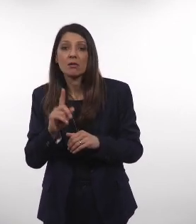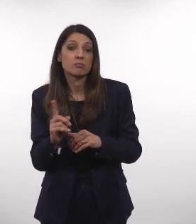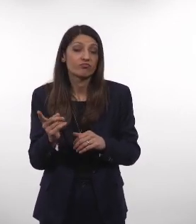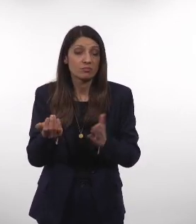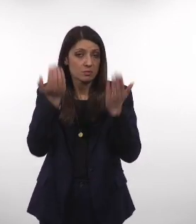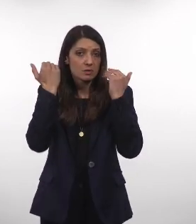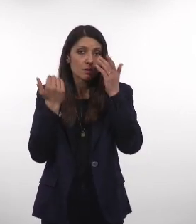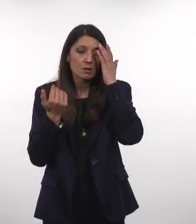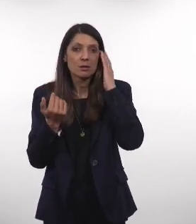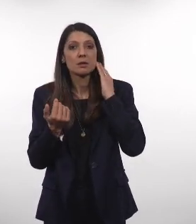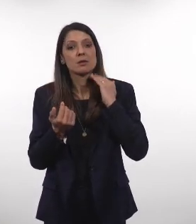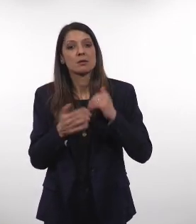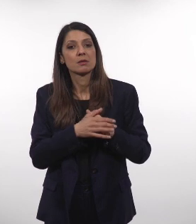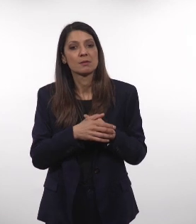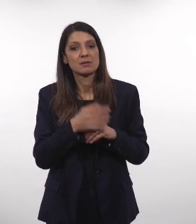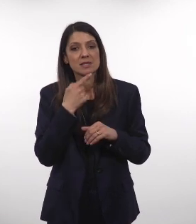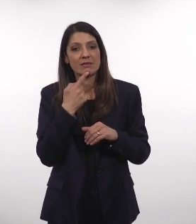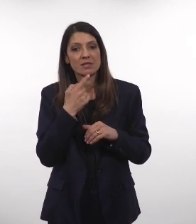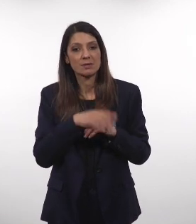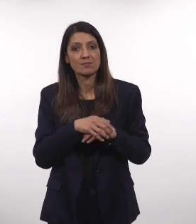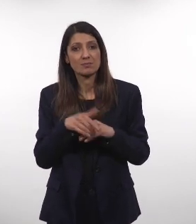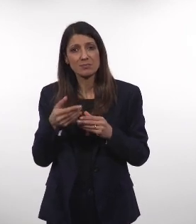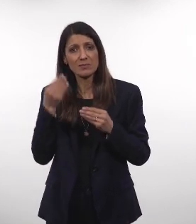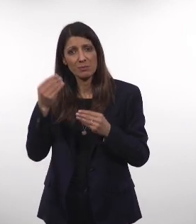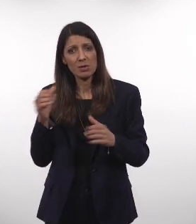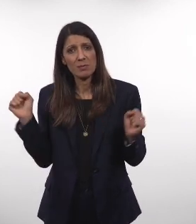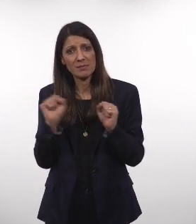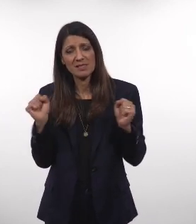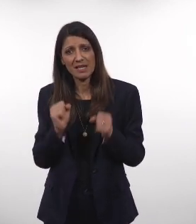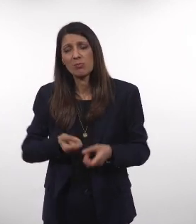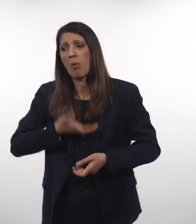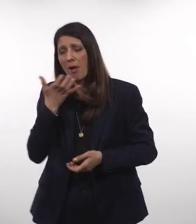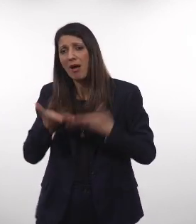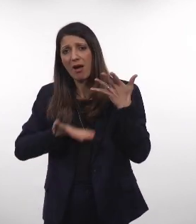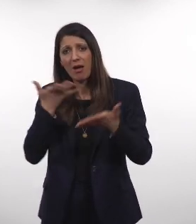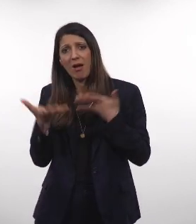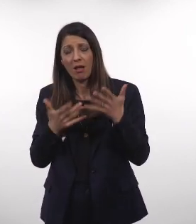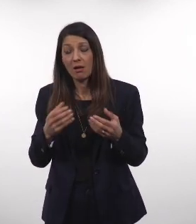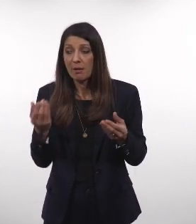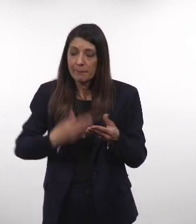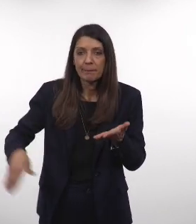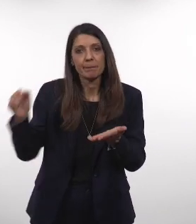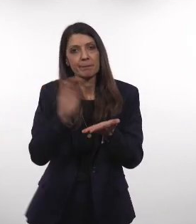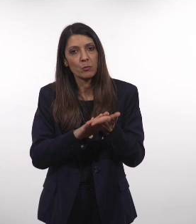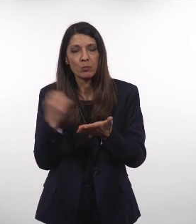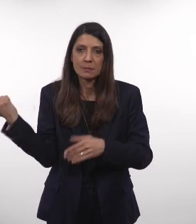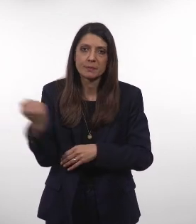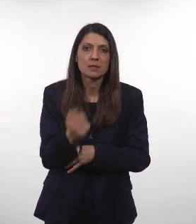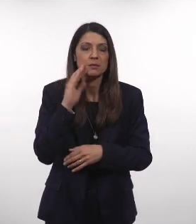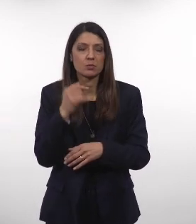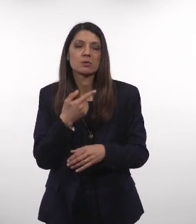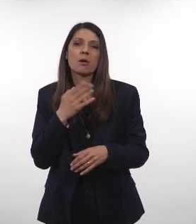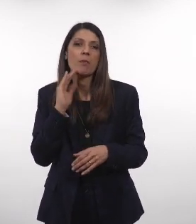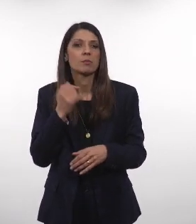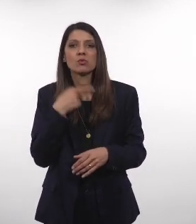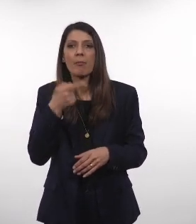de stress, ça va apporter que de la confusion en plus, et ça ne va pas aider. Donc, on n'a pas forcément besoin de beaucoup parler, juste de montrer le matériel et de